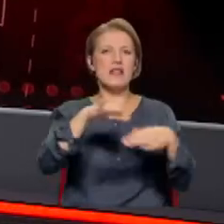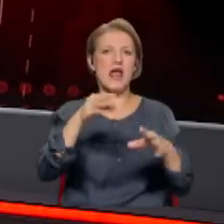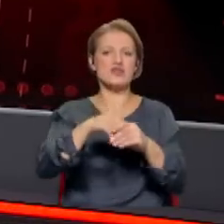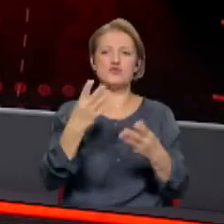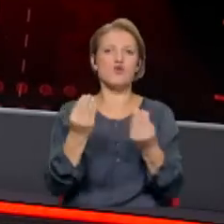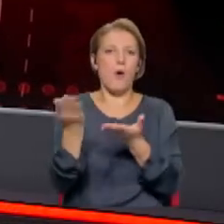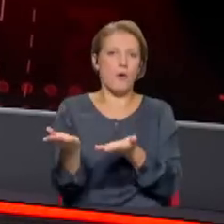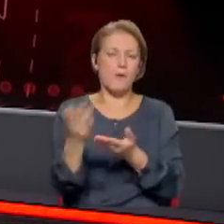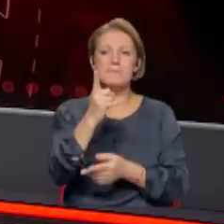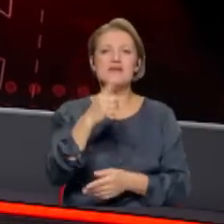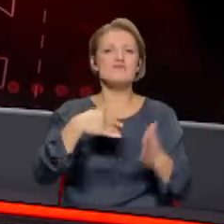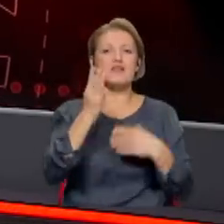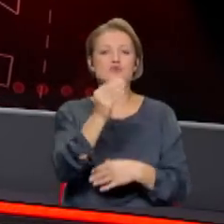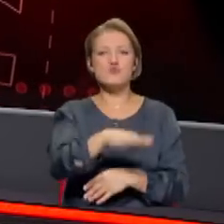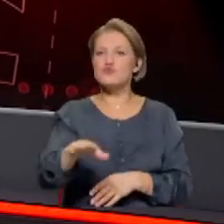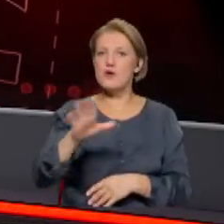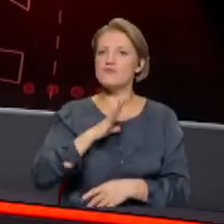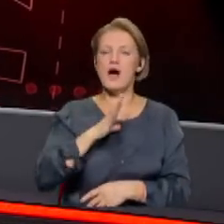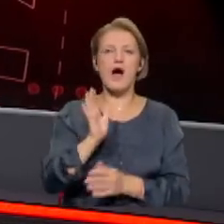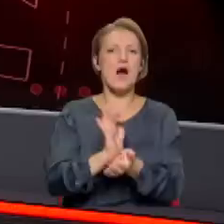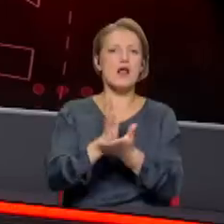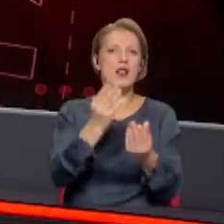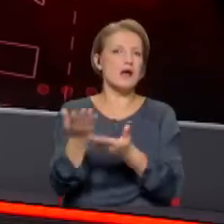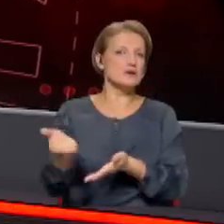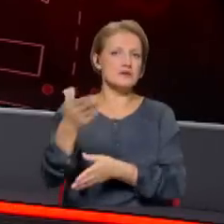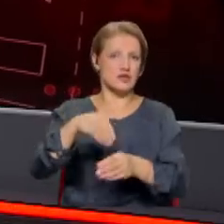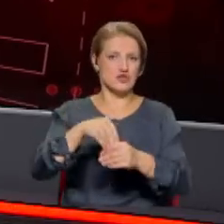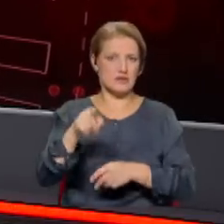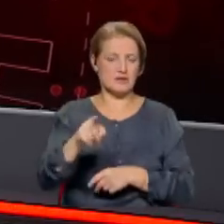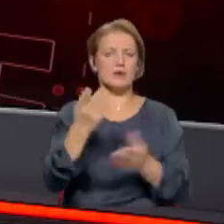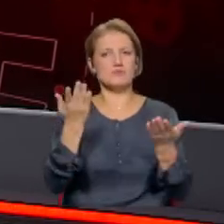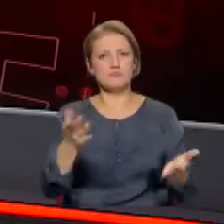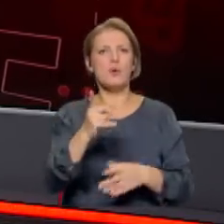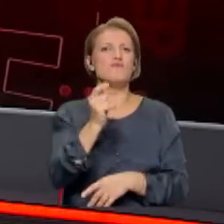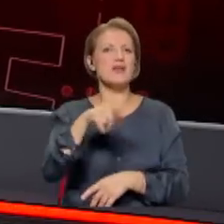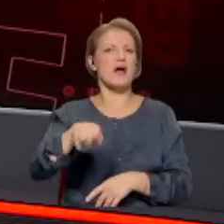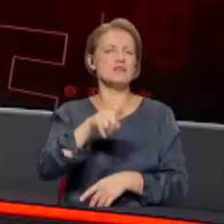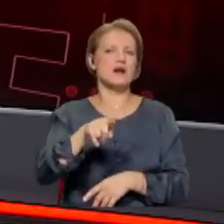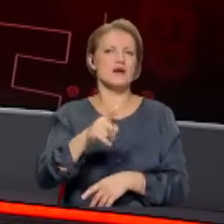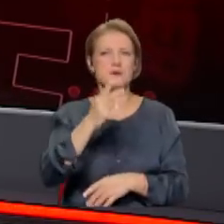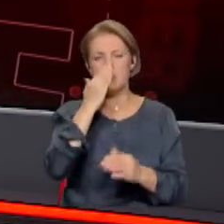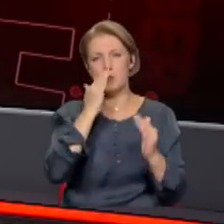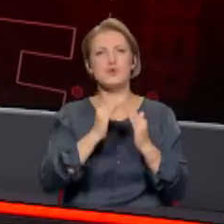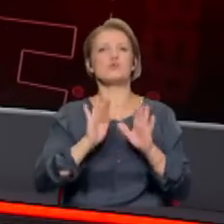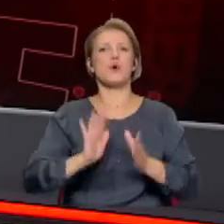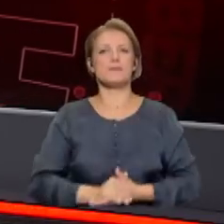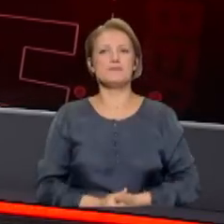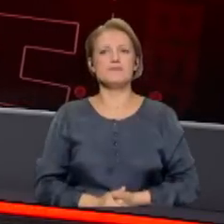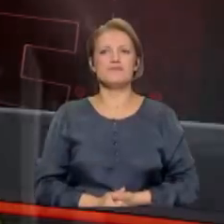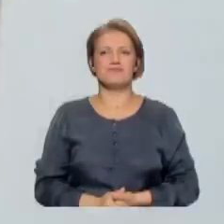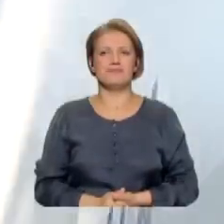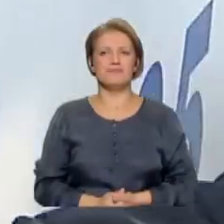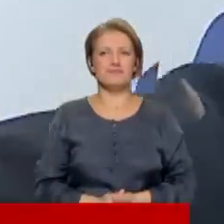çok, özellikle birden fazla okuyan çocuğu olan aileler için. Üstelik bu fiyatlara da pek uyulmuyor.